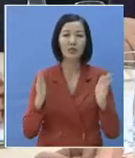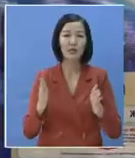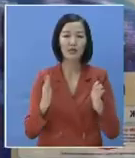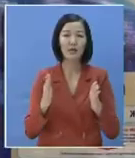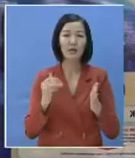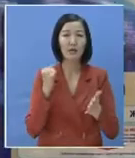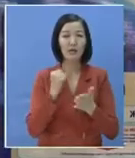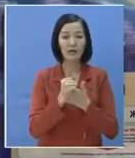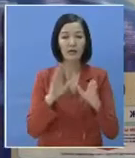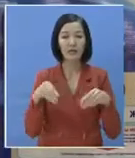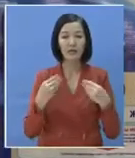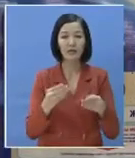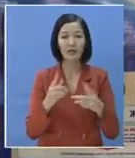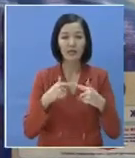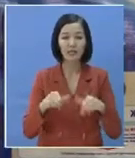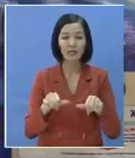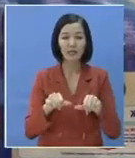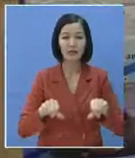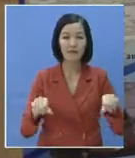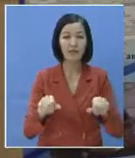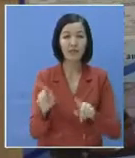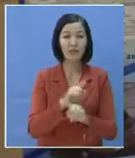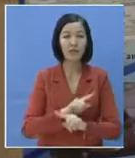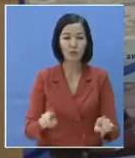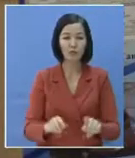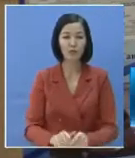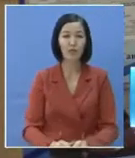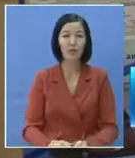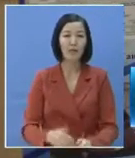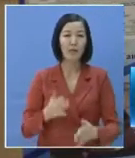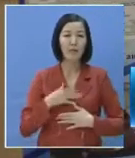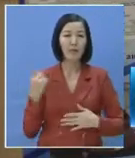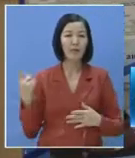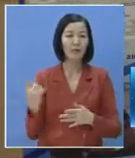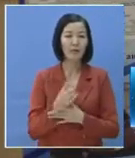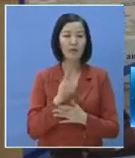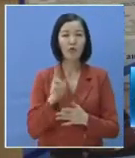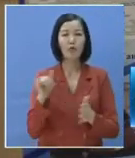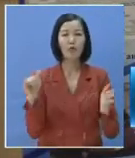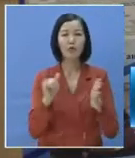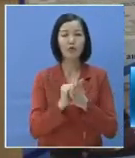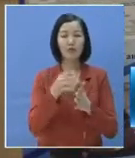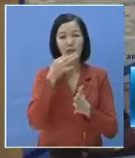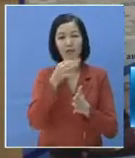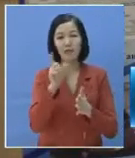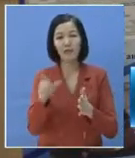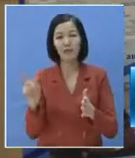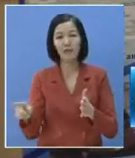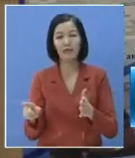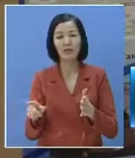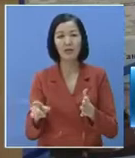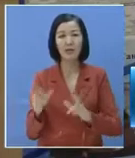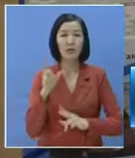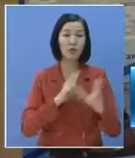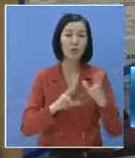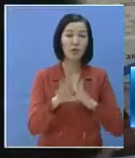гарантированы. Причина – состав комиссии особенный. Мы первые, кто установили ответственных лиц из ряда